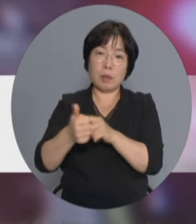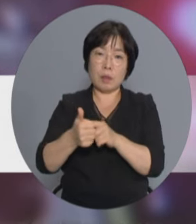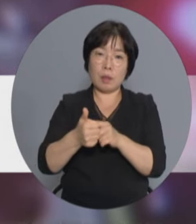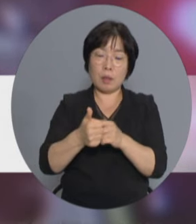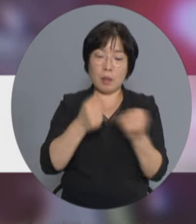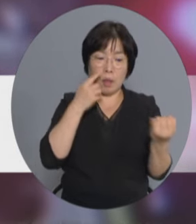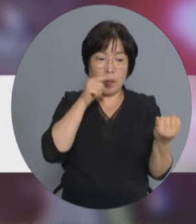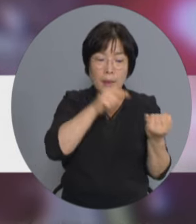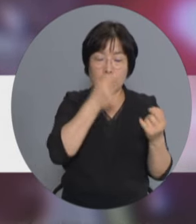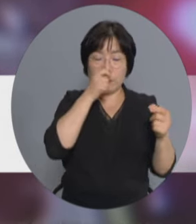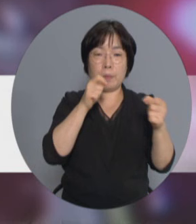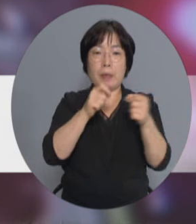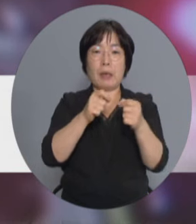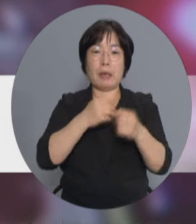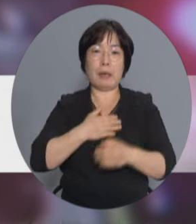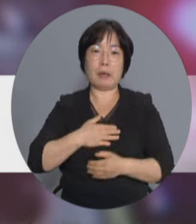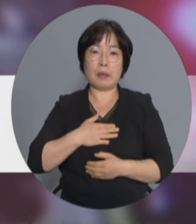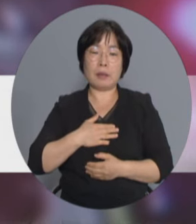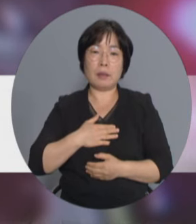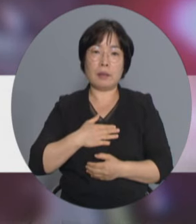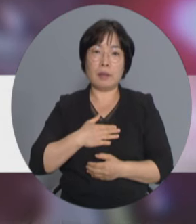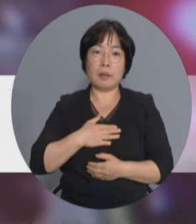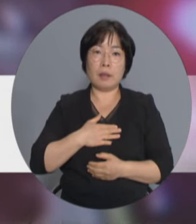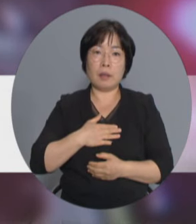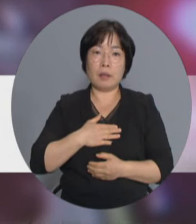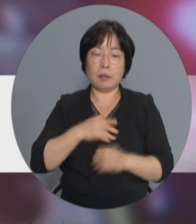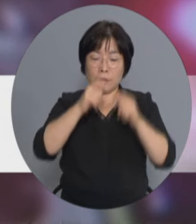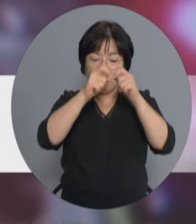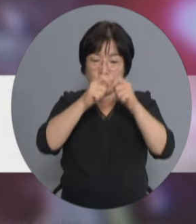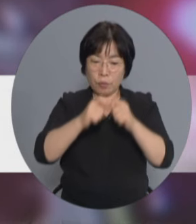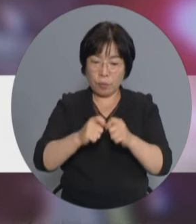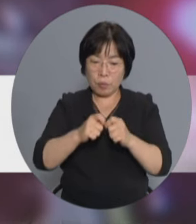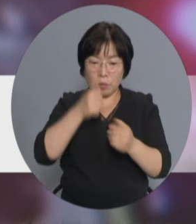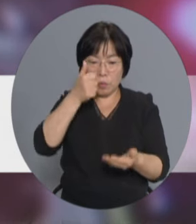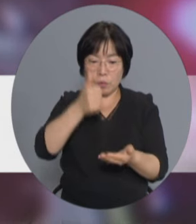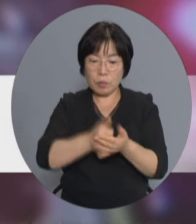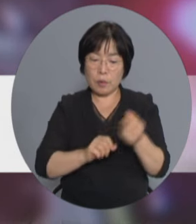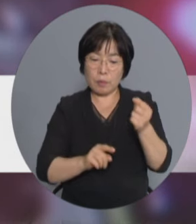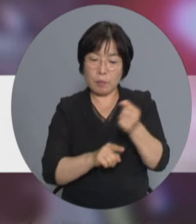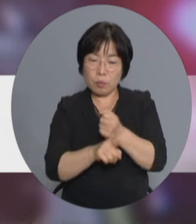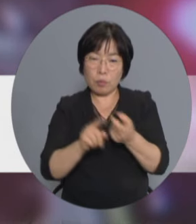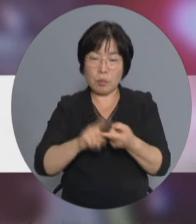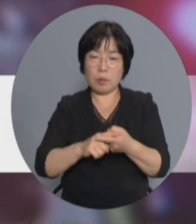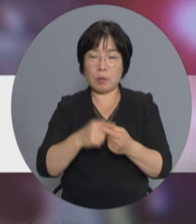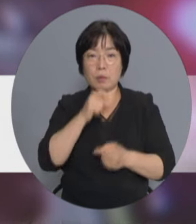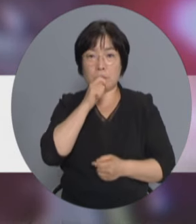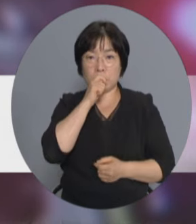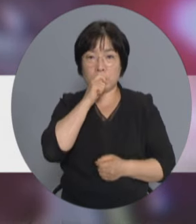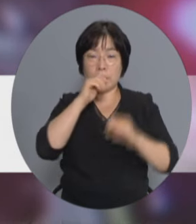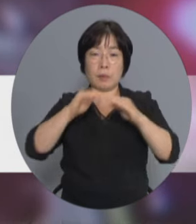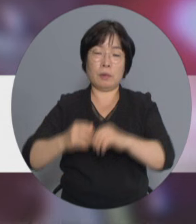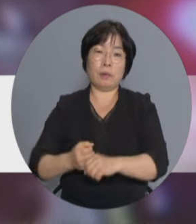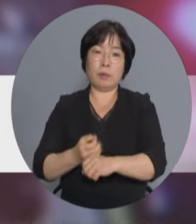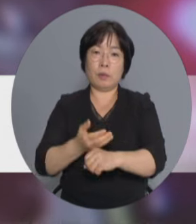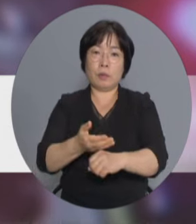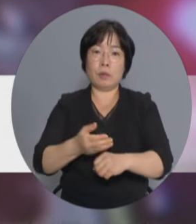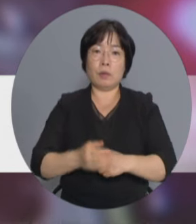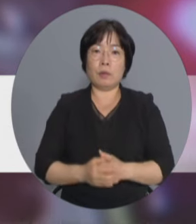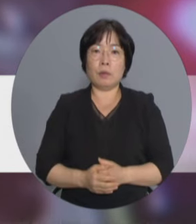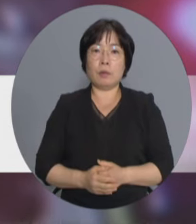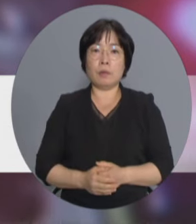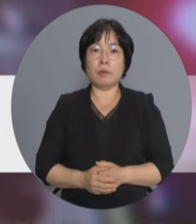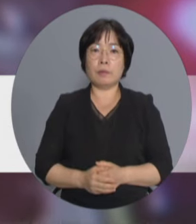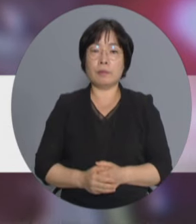할머니와 평소 친하게 지내온 것으로 알려졌는데 구체적인 범행 동기는 아직 얘기하지 않고 있습니다. 최황지 기자의